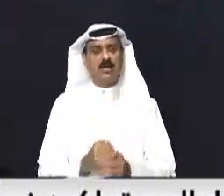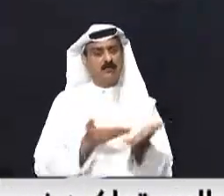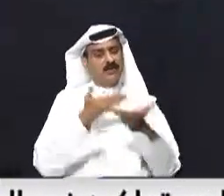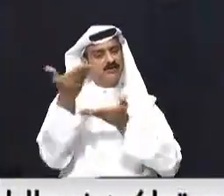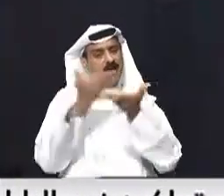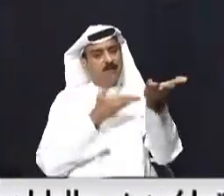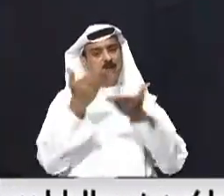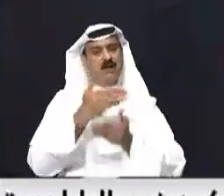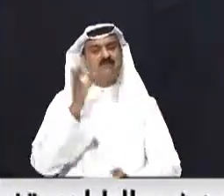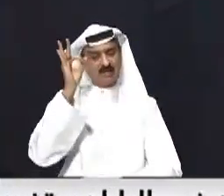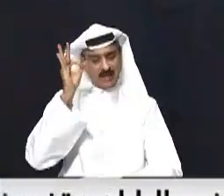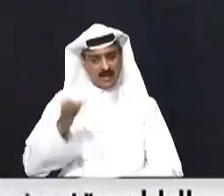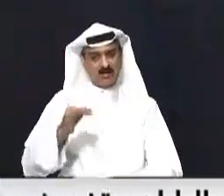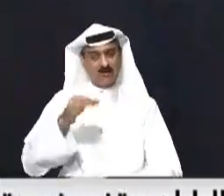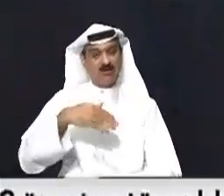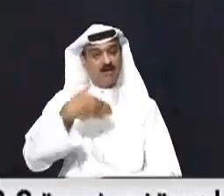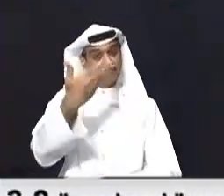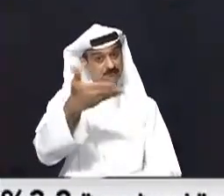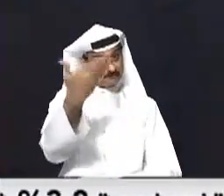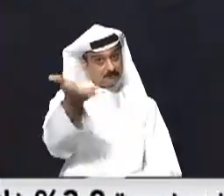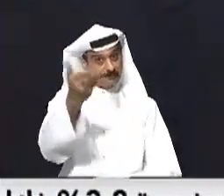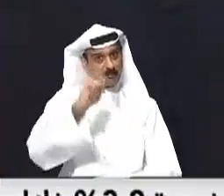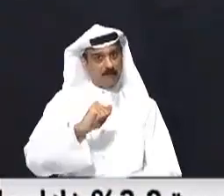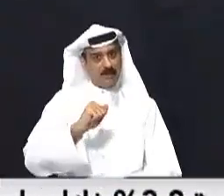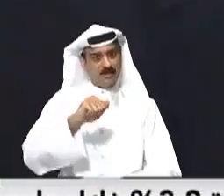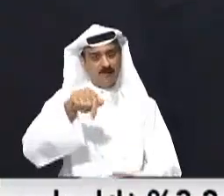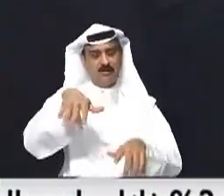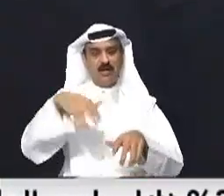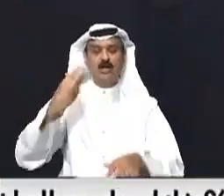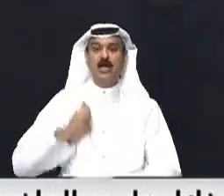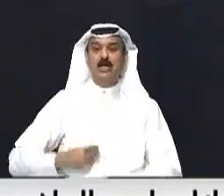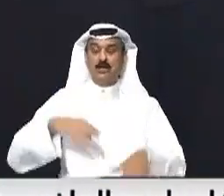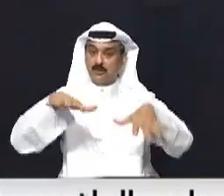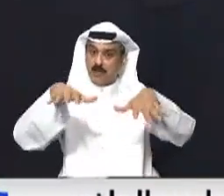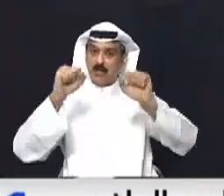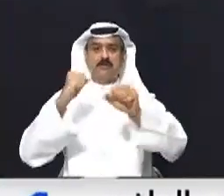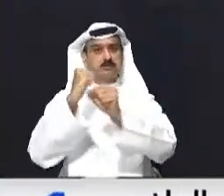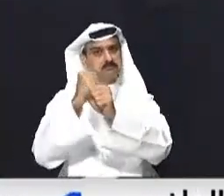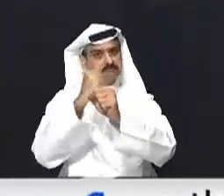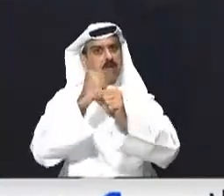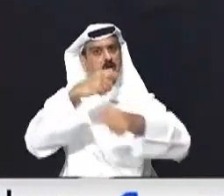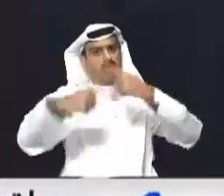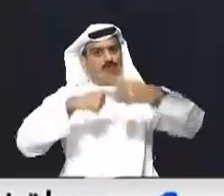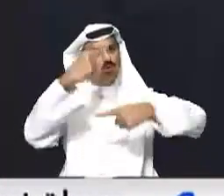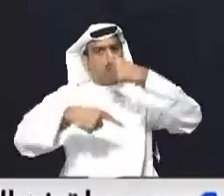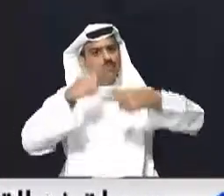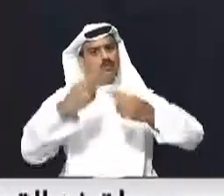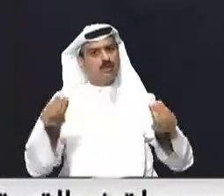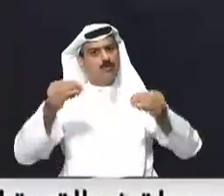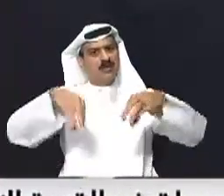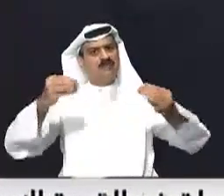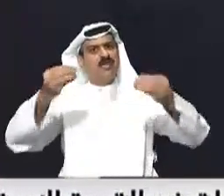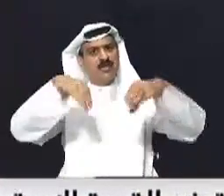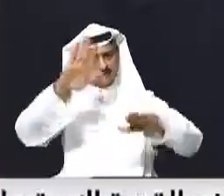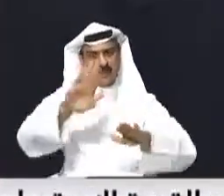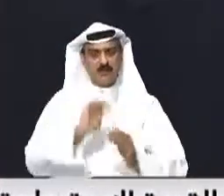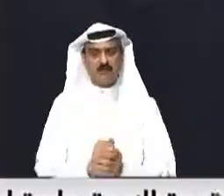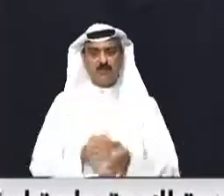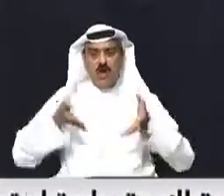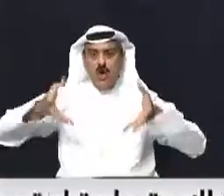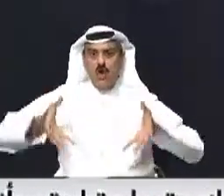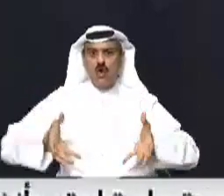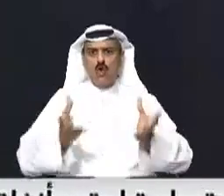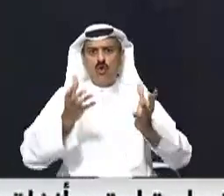إن شاء الله خلال الفترة القادمة بعد انتهاء فترة الأعياد راح يجد وتيرة العمل لانتهاء بأقرب وقت من هذه الحفر